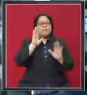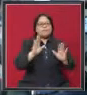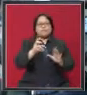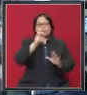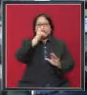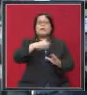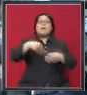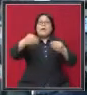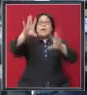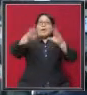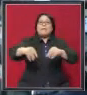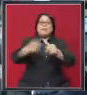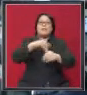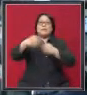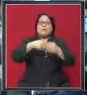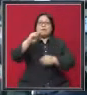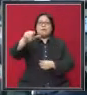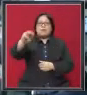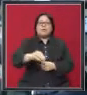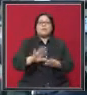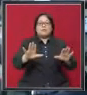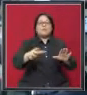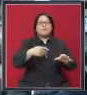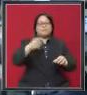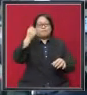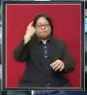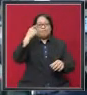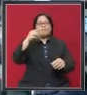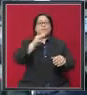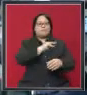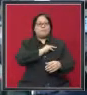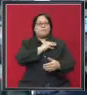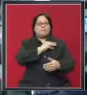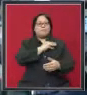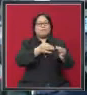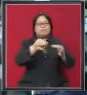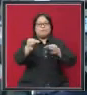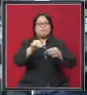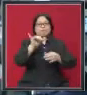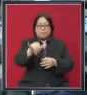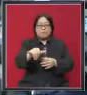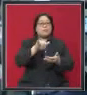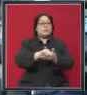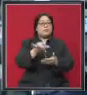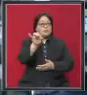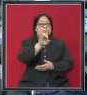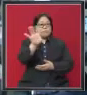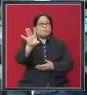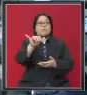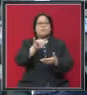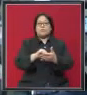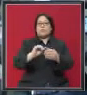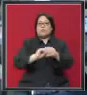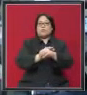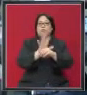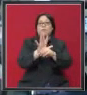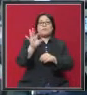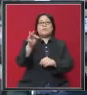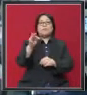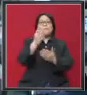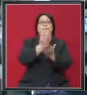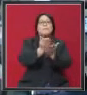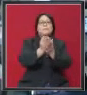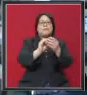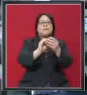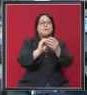penegasan yang dibuat. Bagi habis dulu moratorium. Penegasan yang dibuat oleh Menteri Kewangan bahwa ini adalah sekaligus merupakan